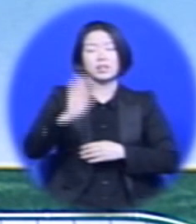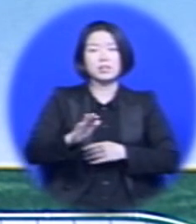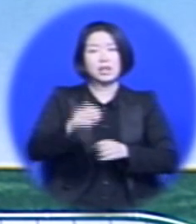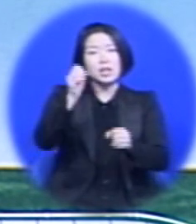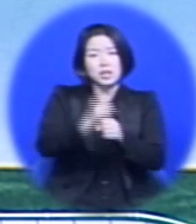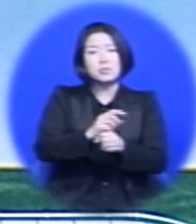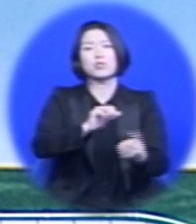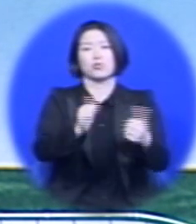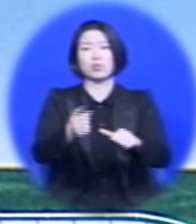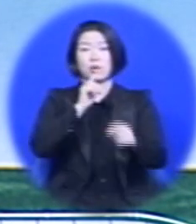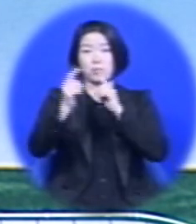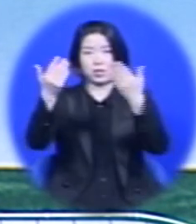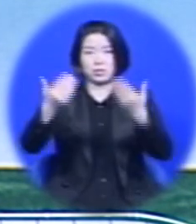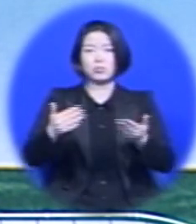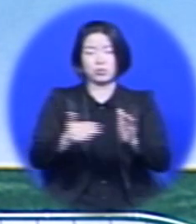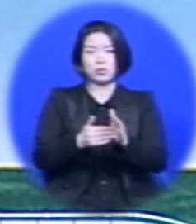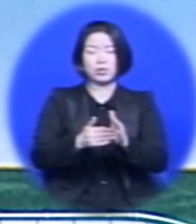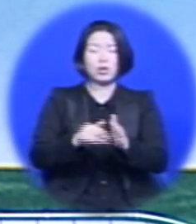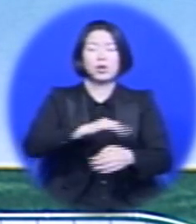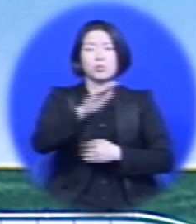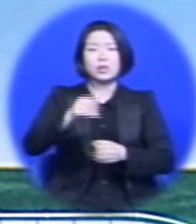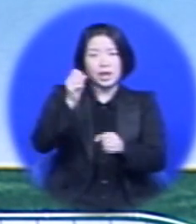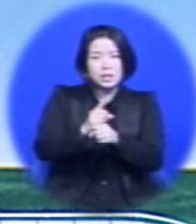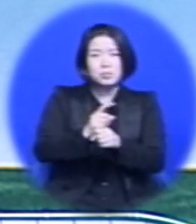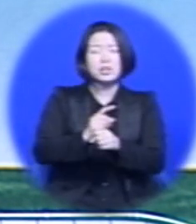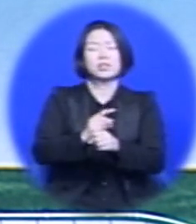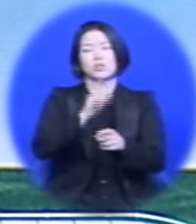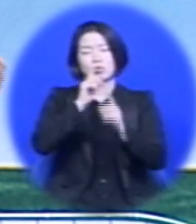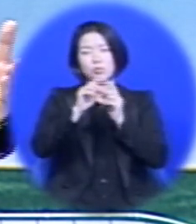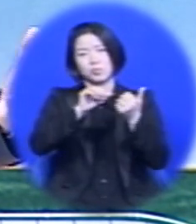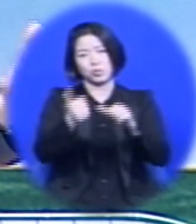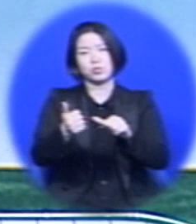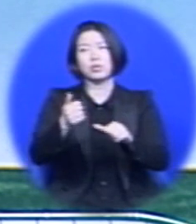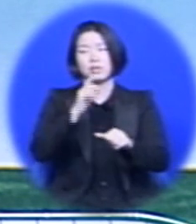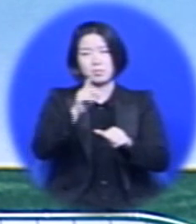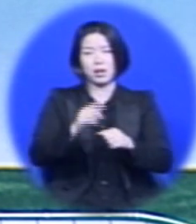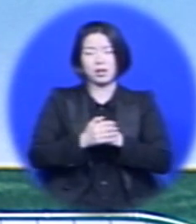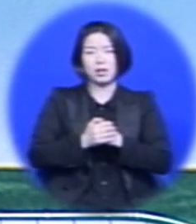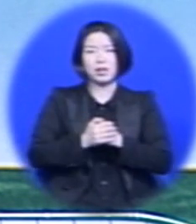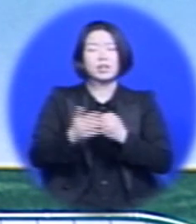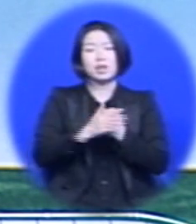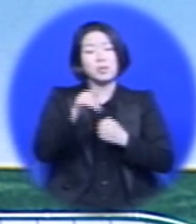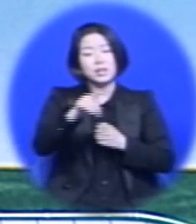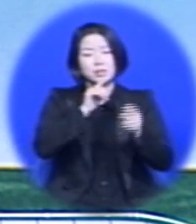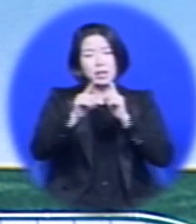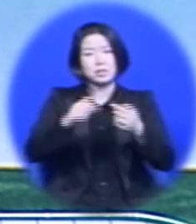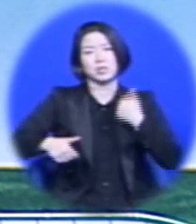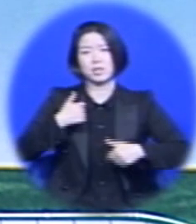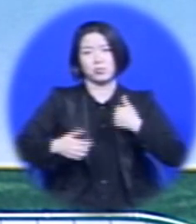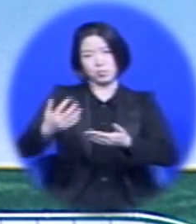죽었다는 거예요 우리가 이미 죽었다는 그래서 저는 그것을 기쁨으로 받아들였어